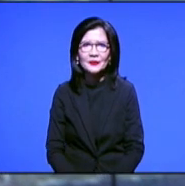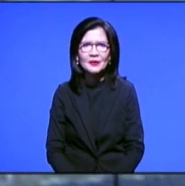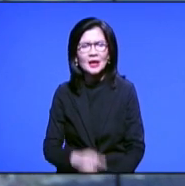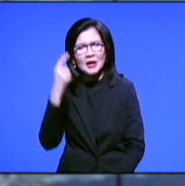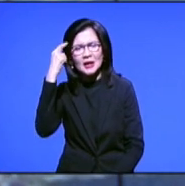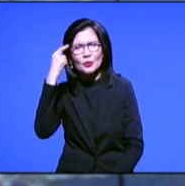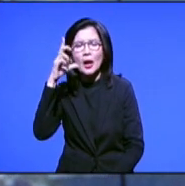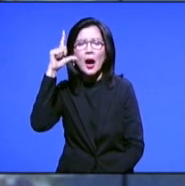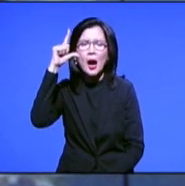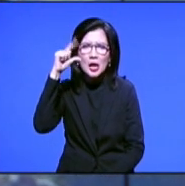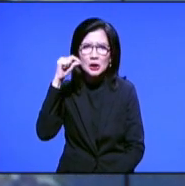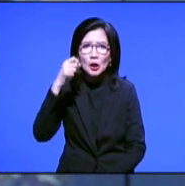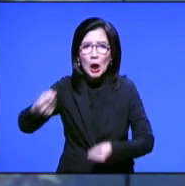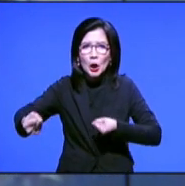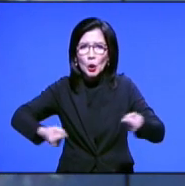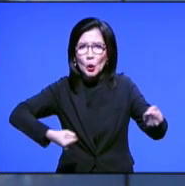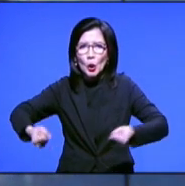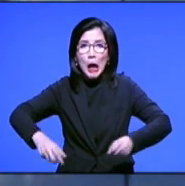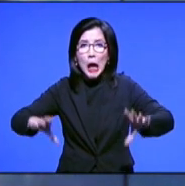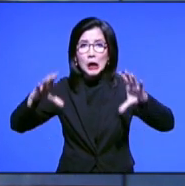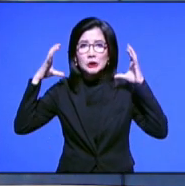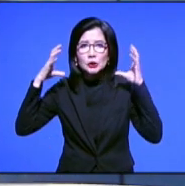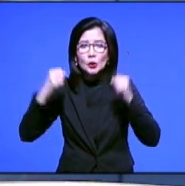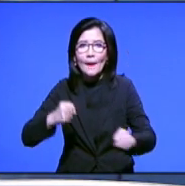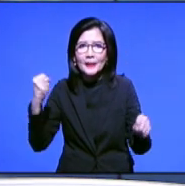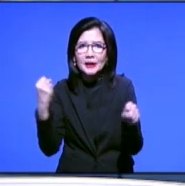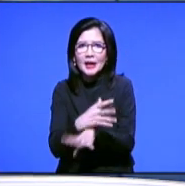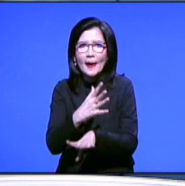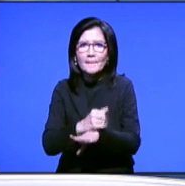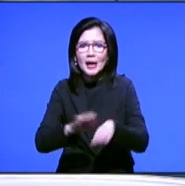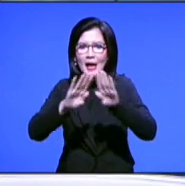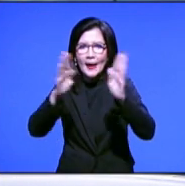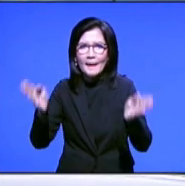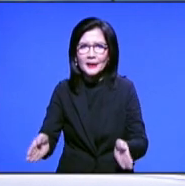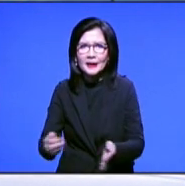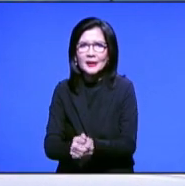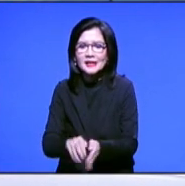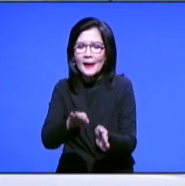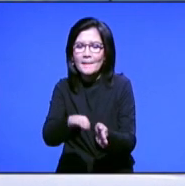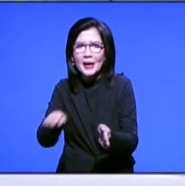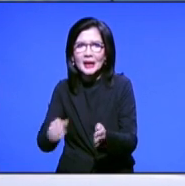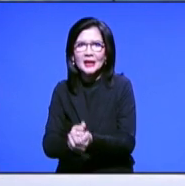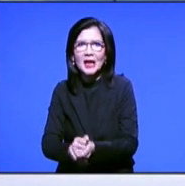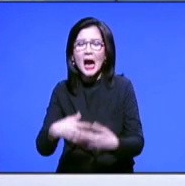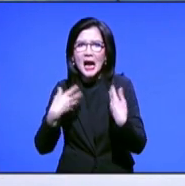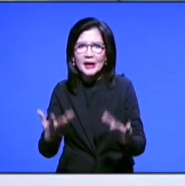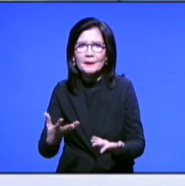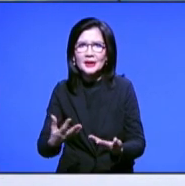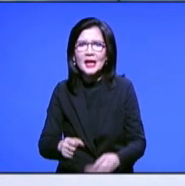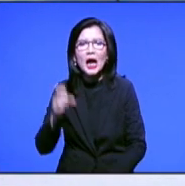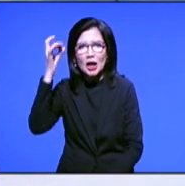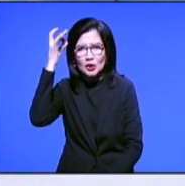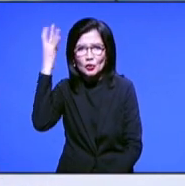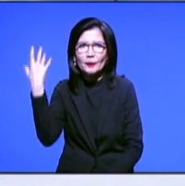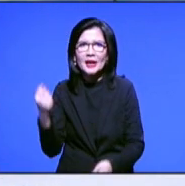Diduga mengantuk, truk tangki air minum menabrak peti kemas yang tengah parkir di bahu jalan. Akibatnya, sang sopir dan kernet terjepit di